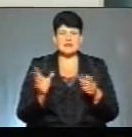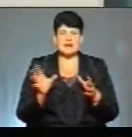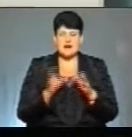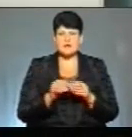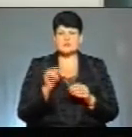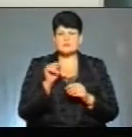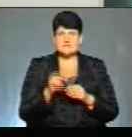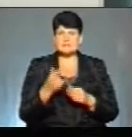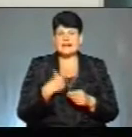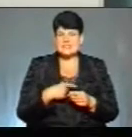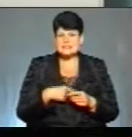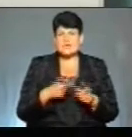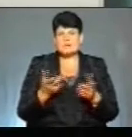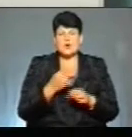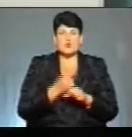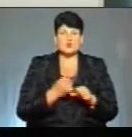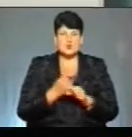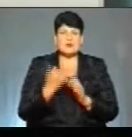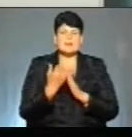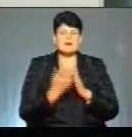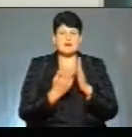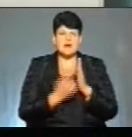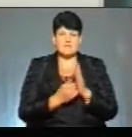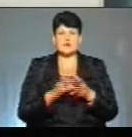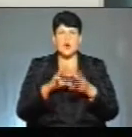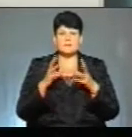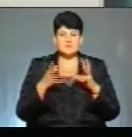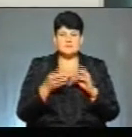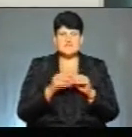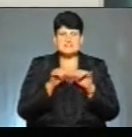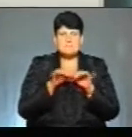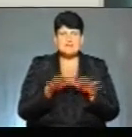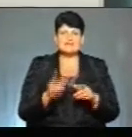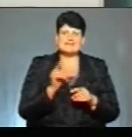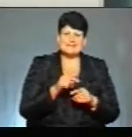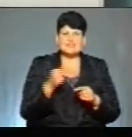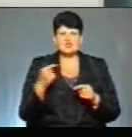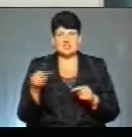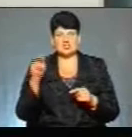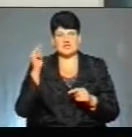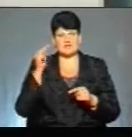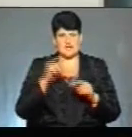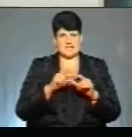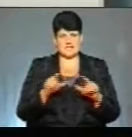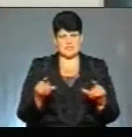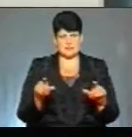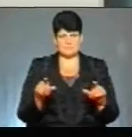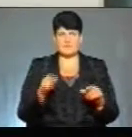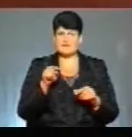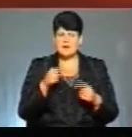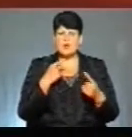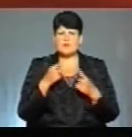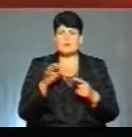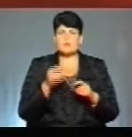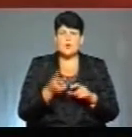з тим для себе десь розробляли графіки оптимізації мережі тих чи інших навчальних закладів. Але ви заговорили